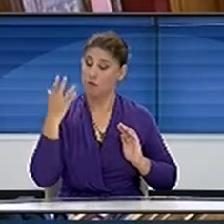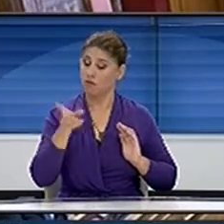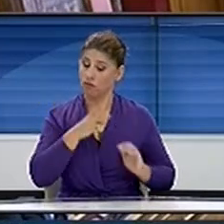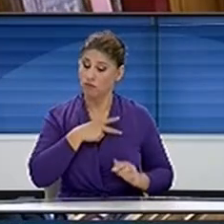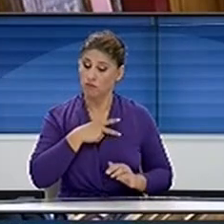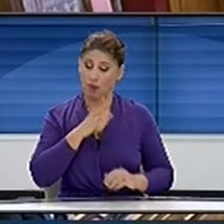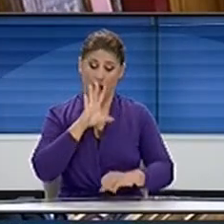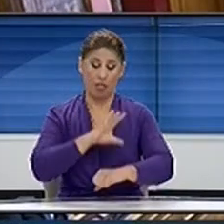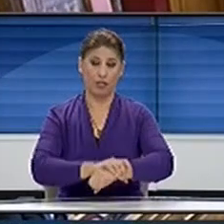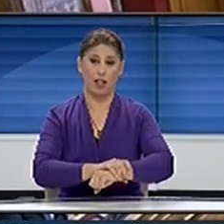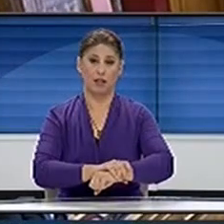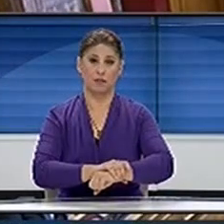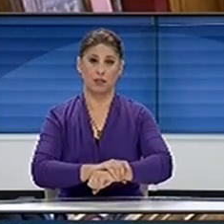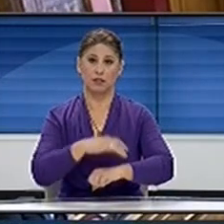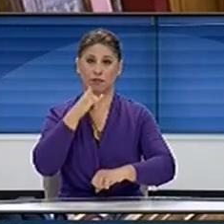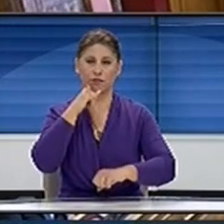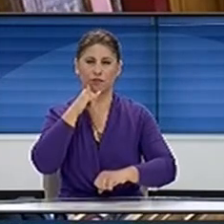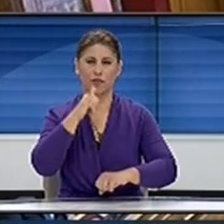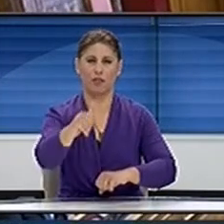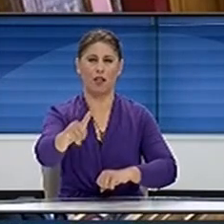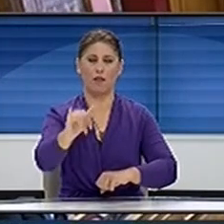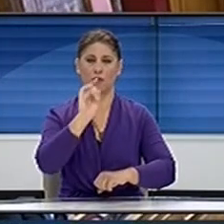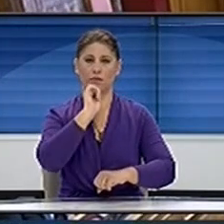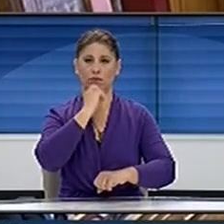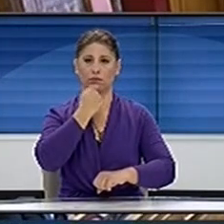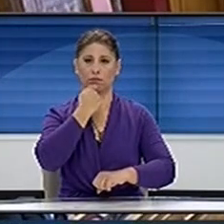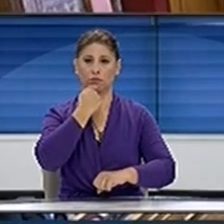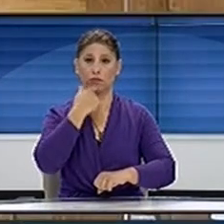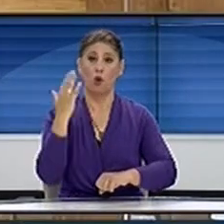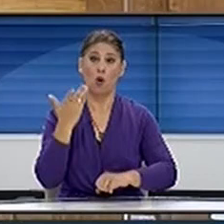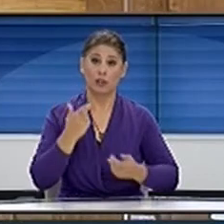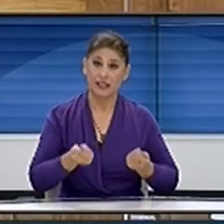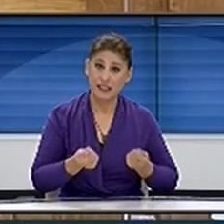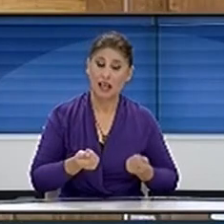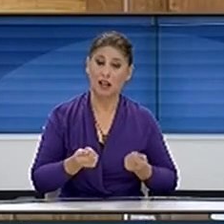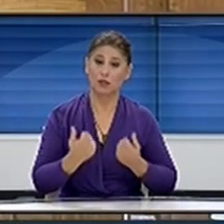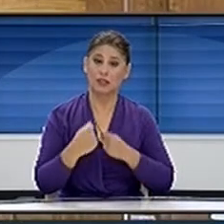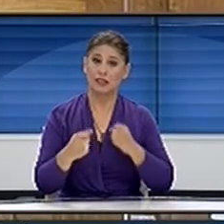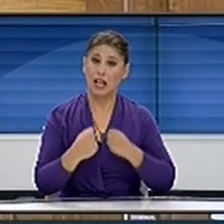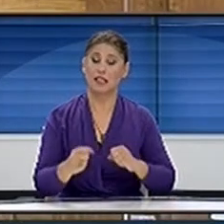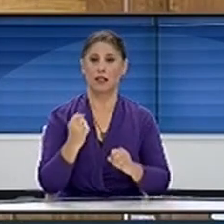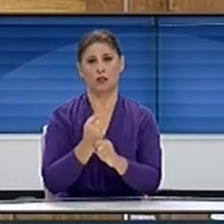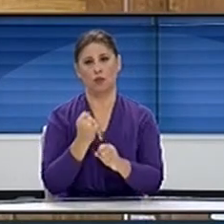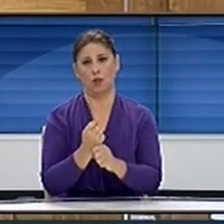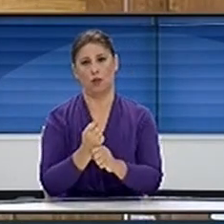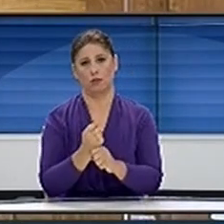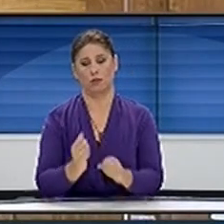να δεσμεύονται με διαβίου εχεμήθεια για τις πράξεις τους κατά την άσκηση των καθηκόντων